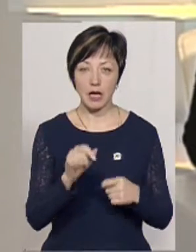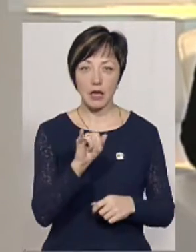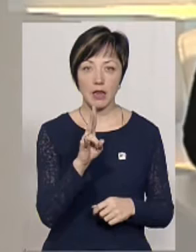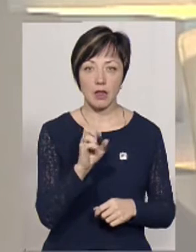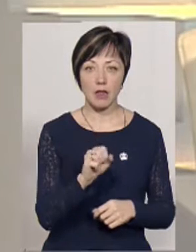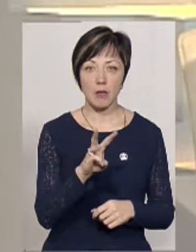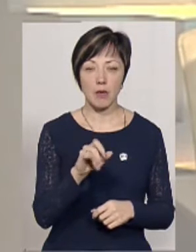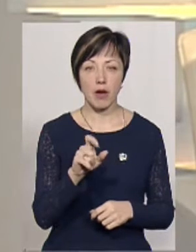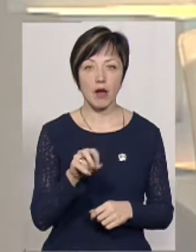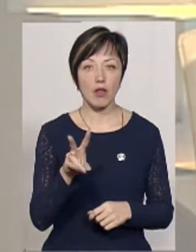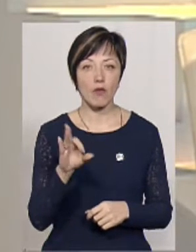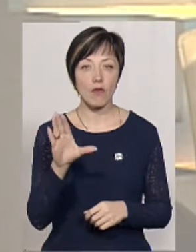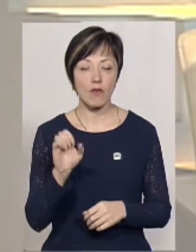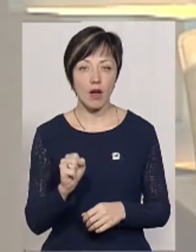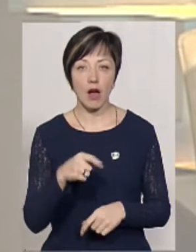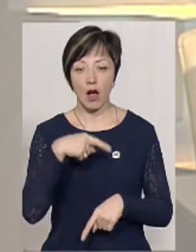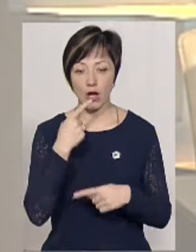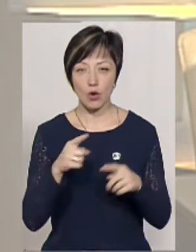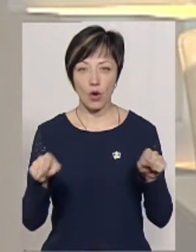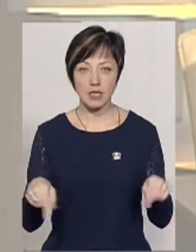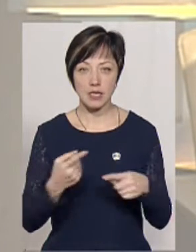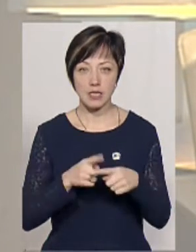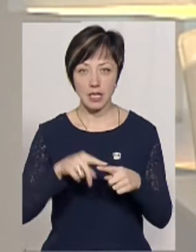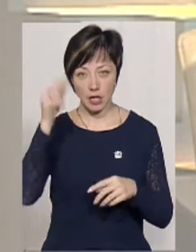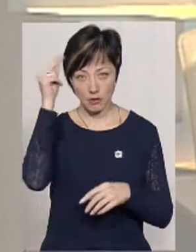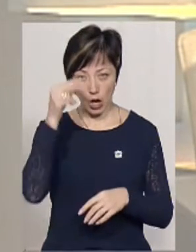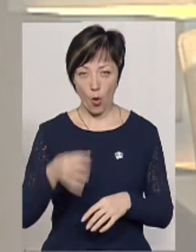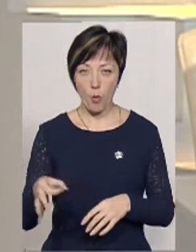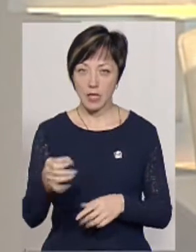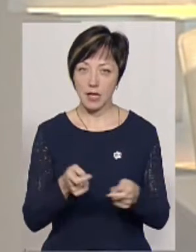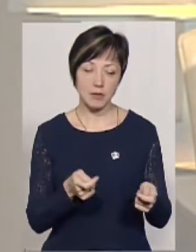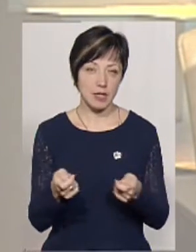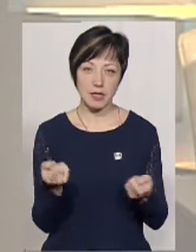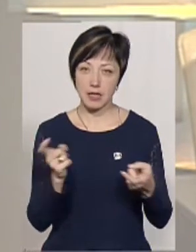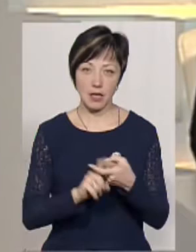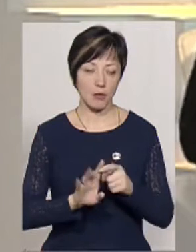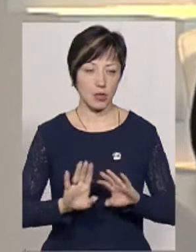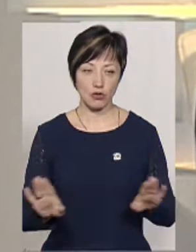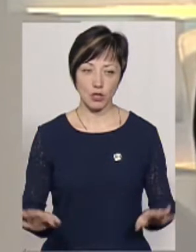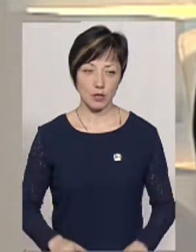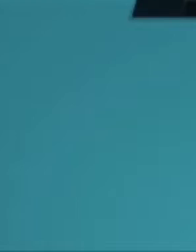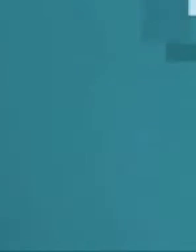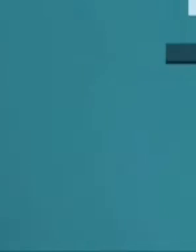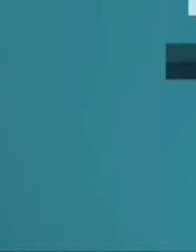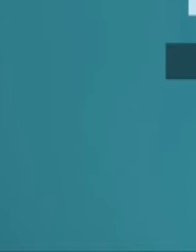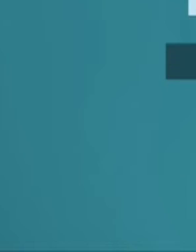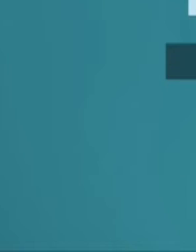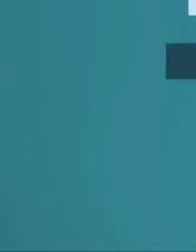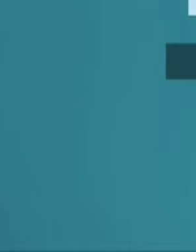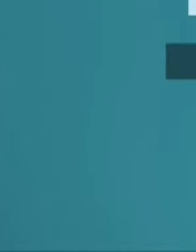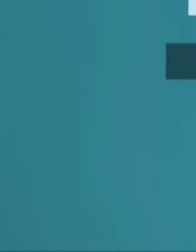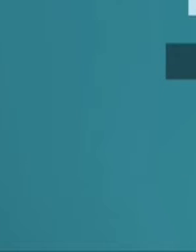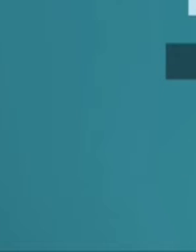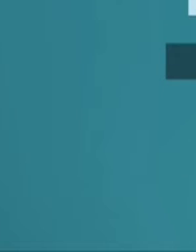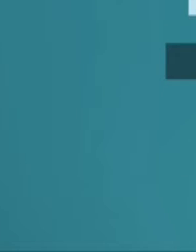Михайлова запевняє, до організації цих навчань обласна адміністрація не причетна. Послухаємо її коментар.